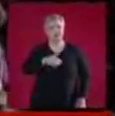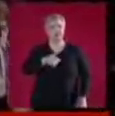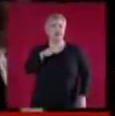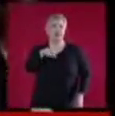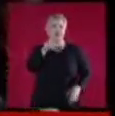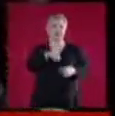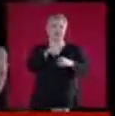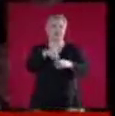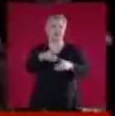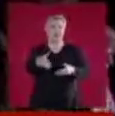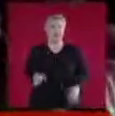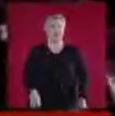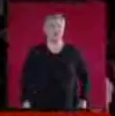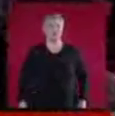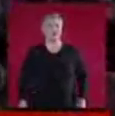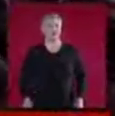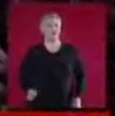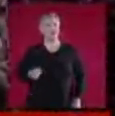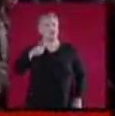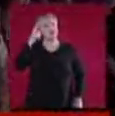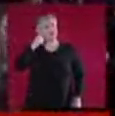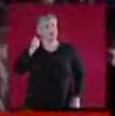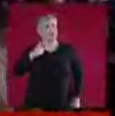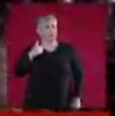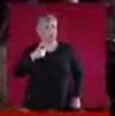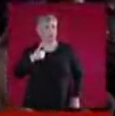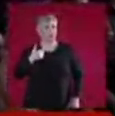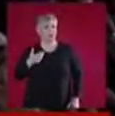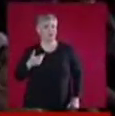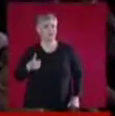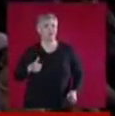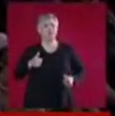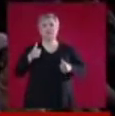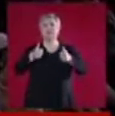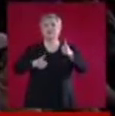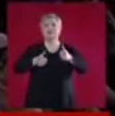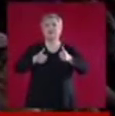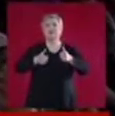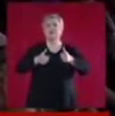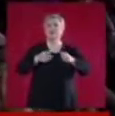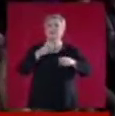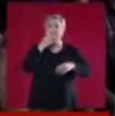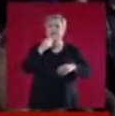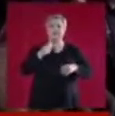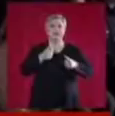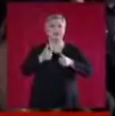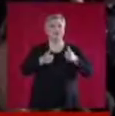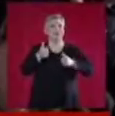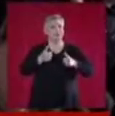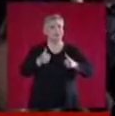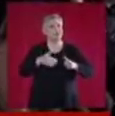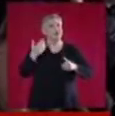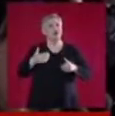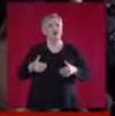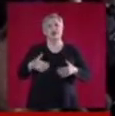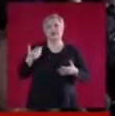που θα δώσουμε τον αγώνα εκπροσωπώντας τις δυνάμεις της αριστεράς